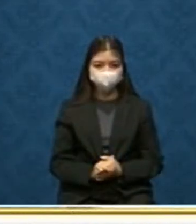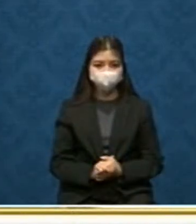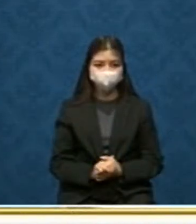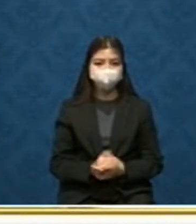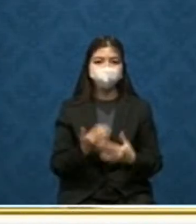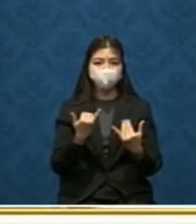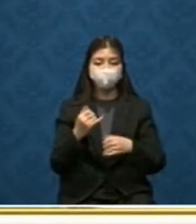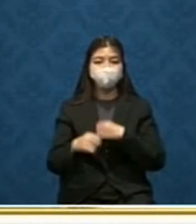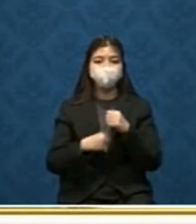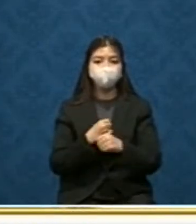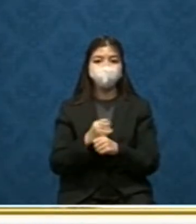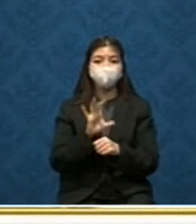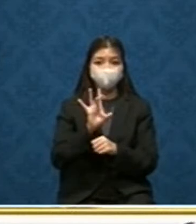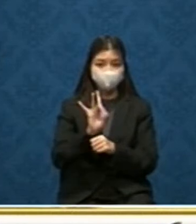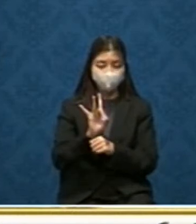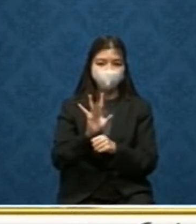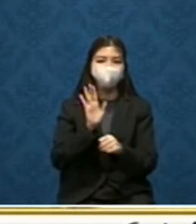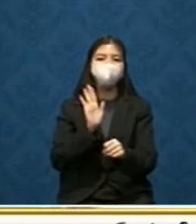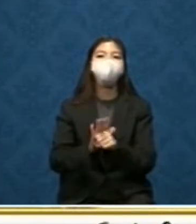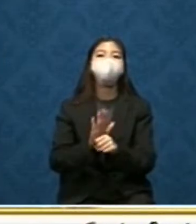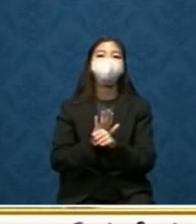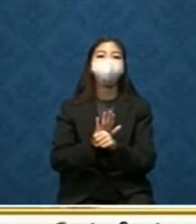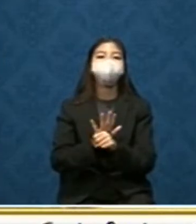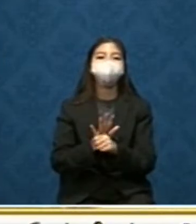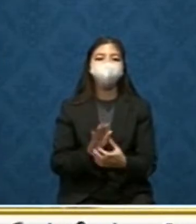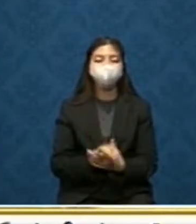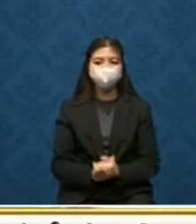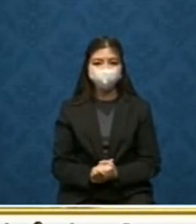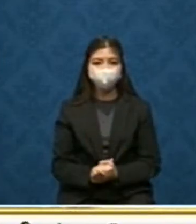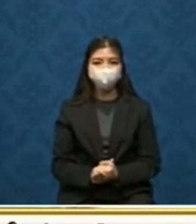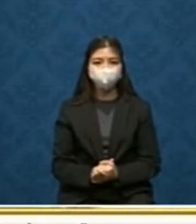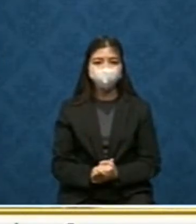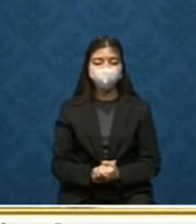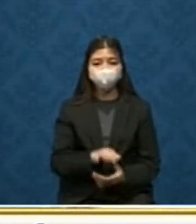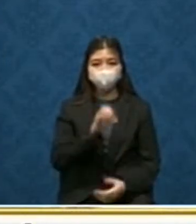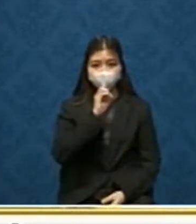ธ ธ พิ สญา